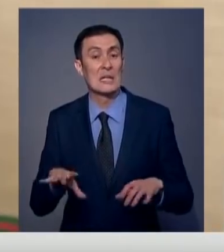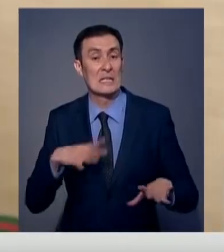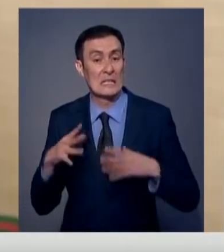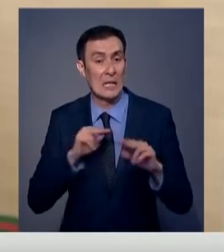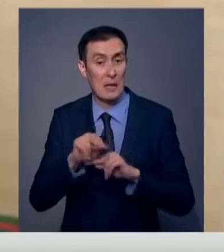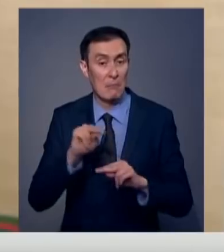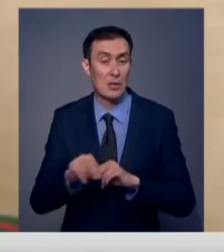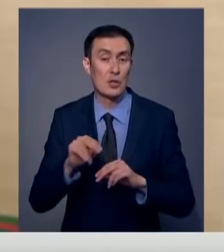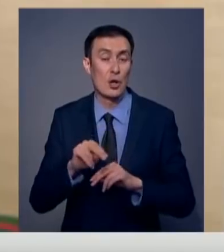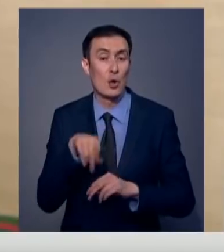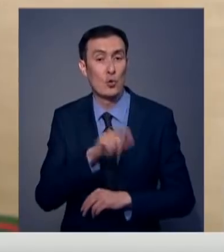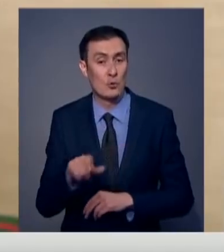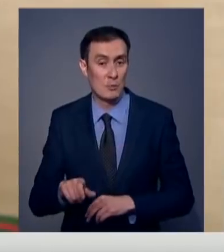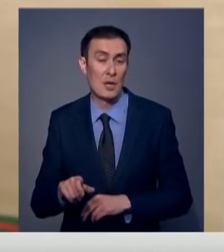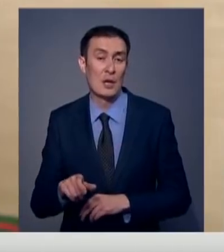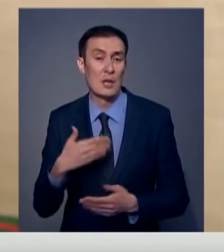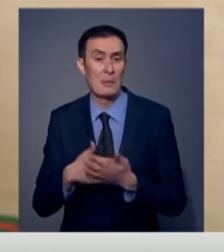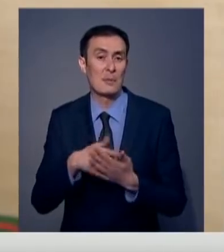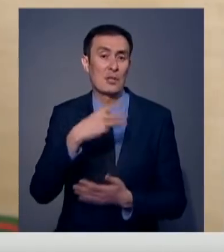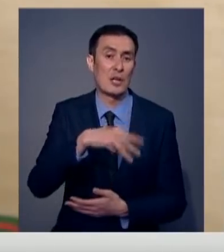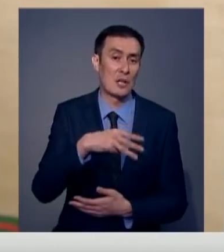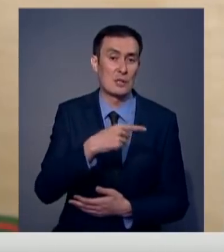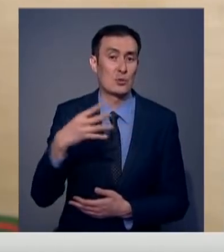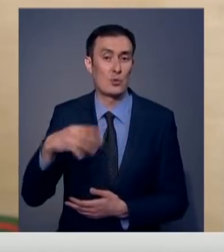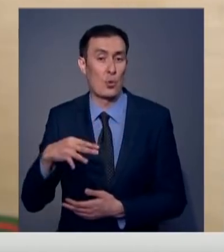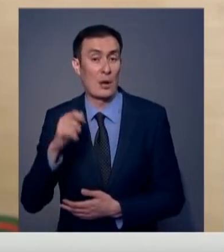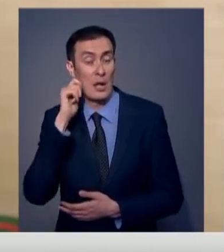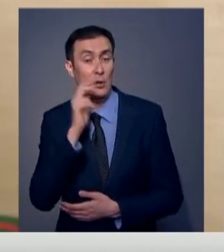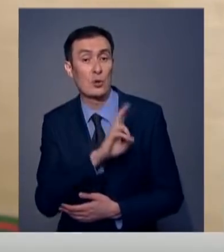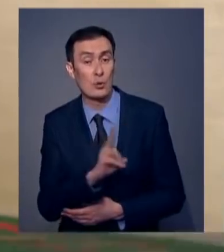людьми более такого возраста, 30-40, которые могут